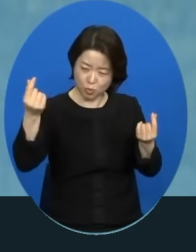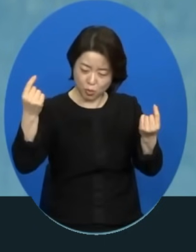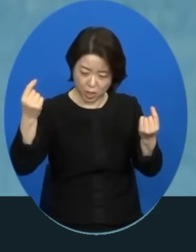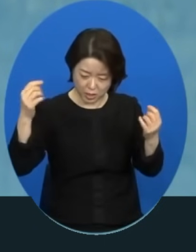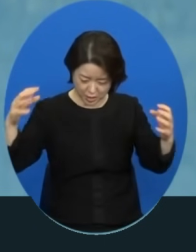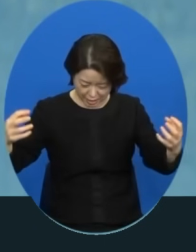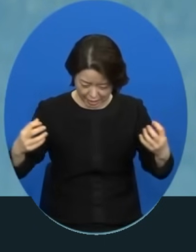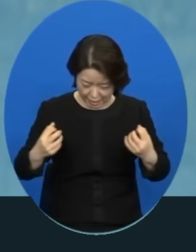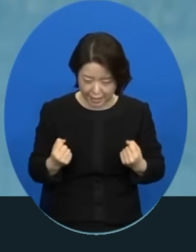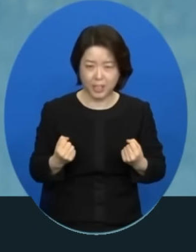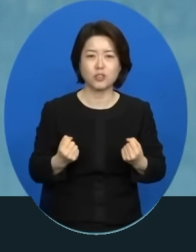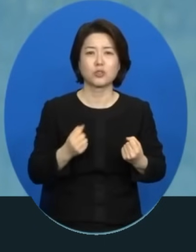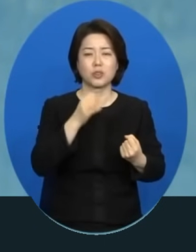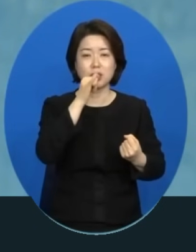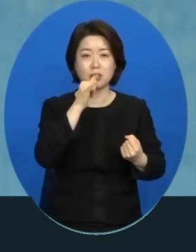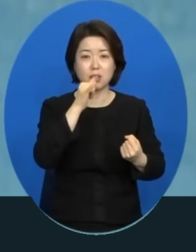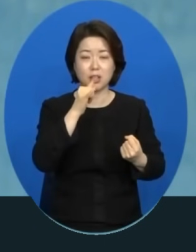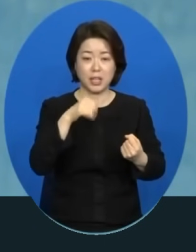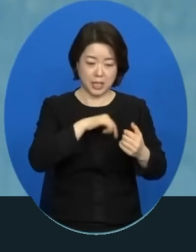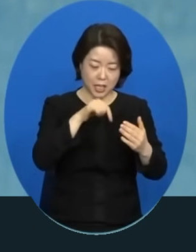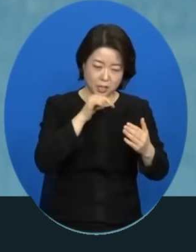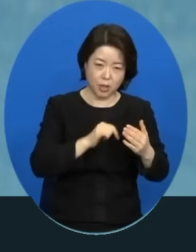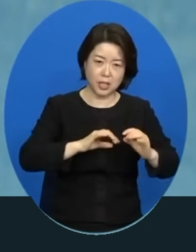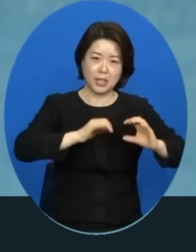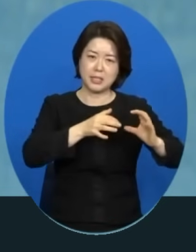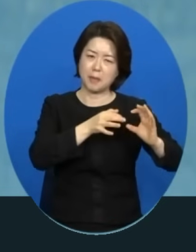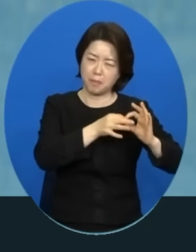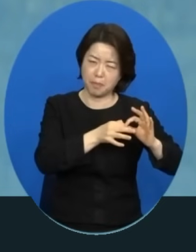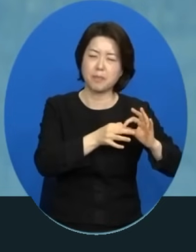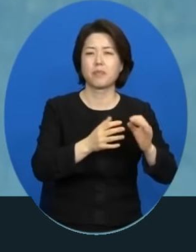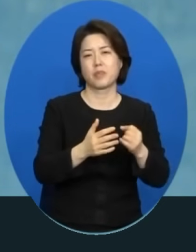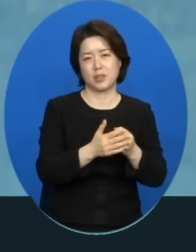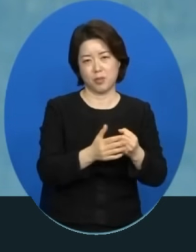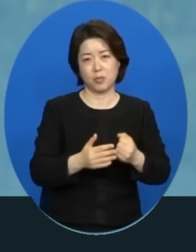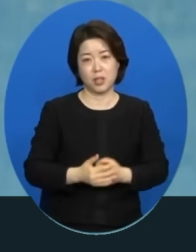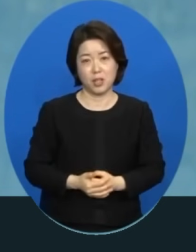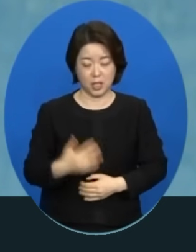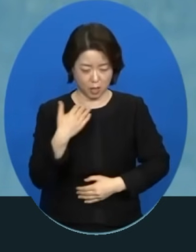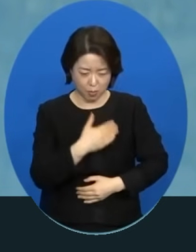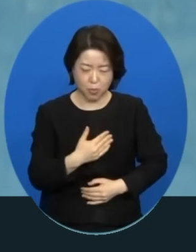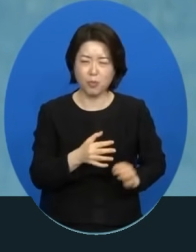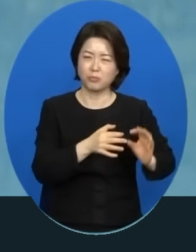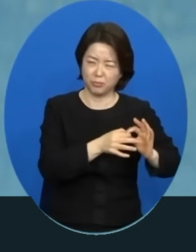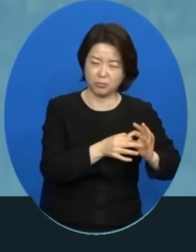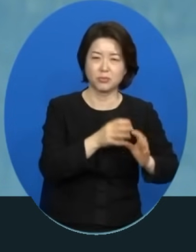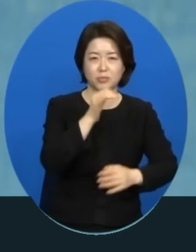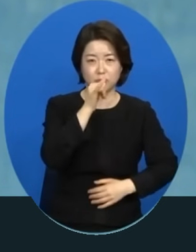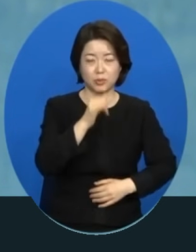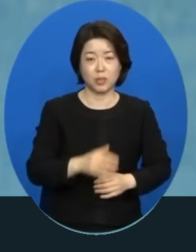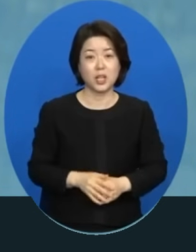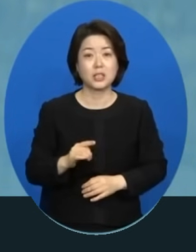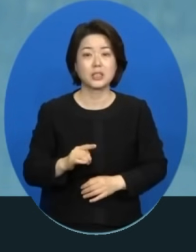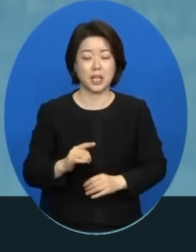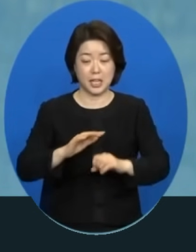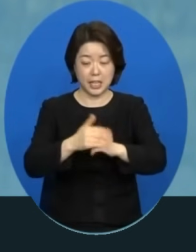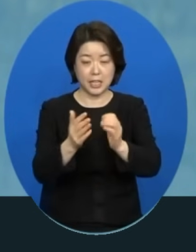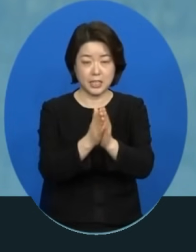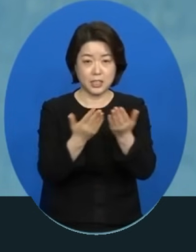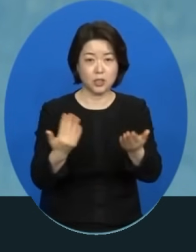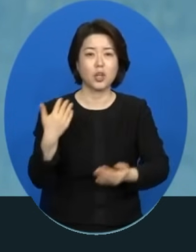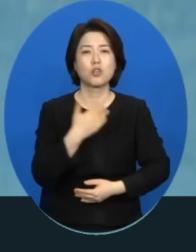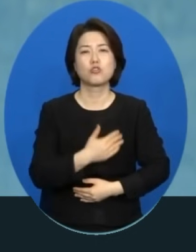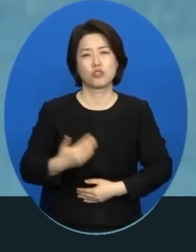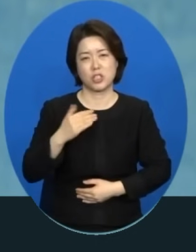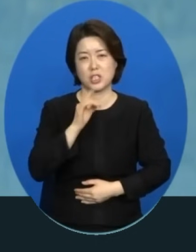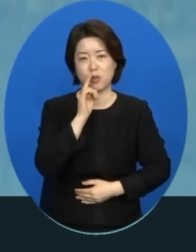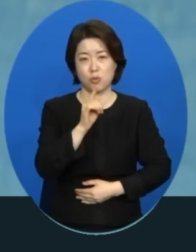안에 있는 세속성 때문에 그렇습니다. 육체의 것을 갖고 있어요. 성경 그것을 육신이라고 표현을 합니다. 또한